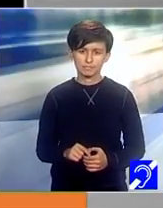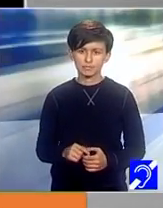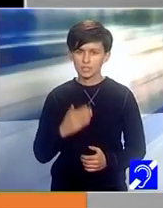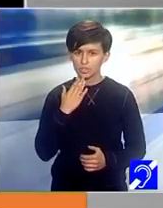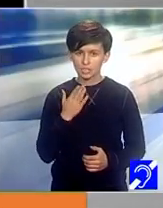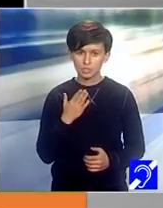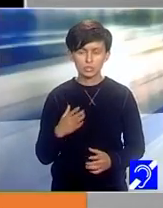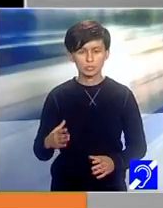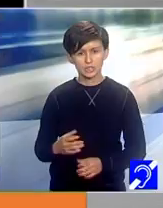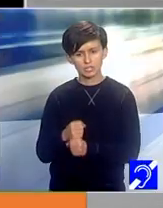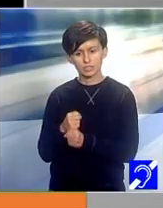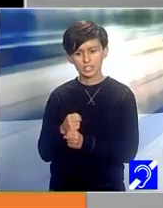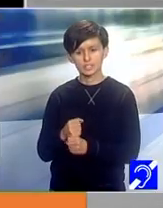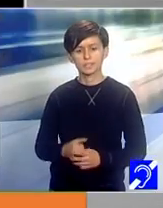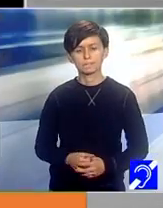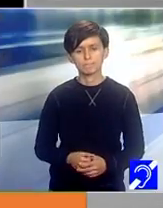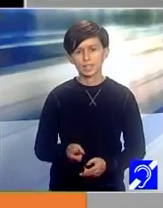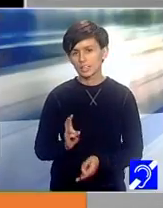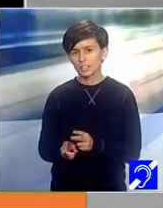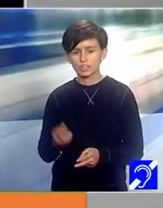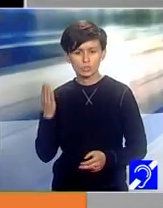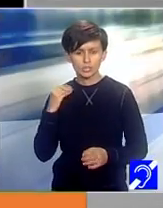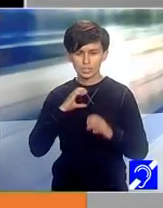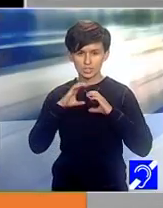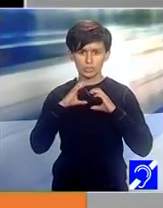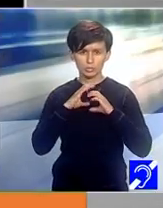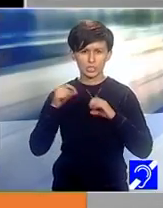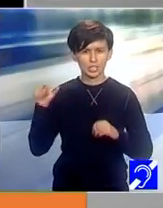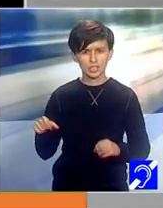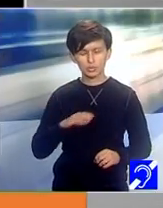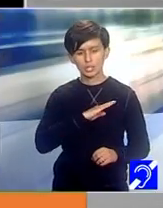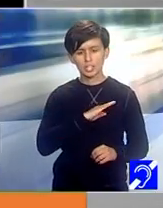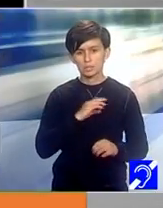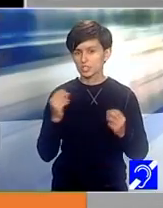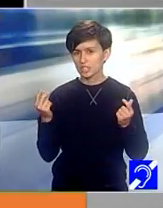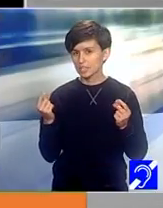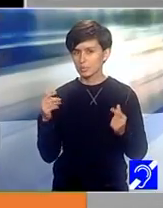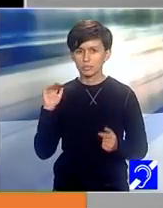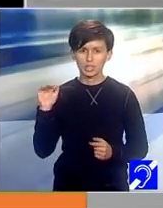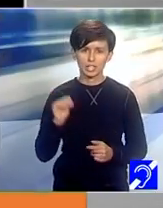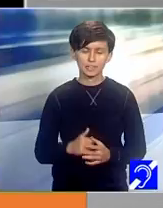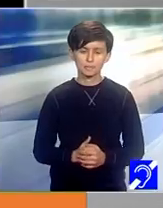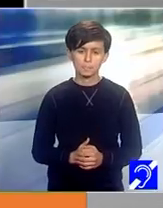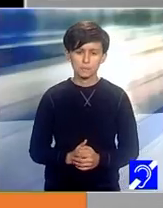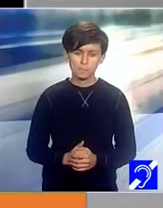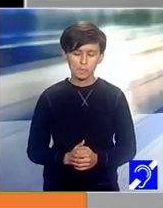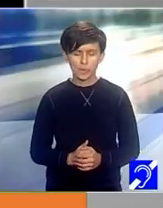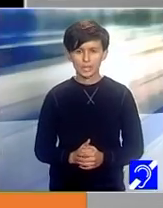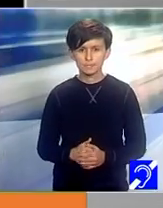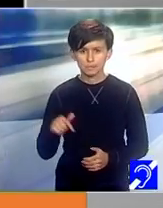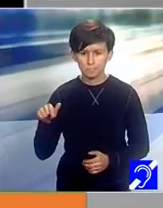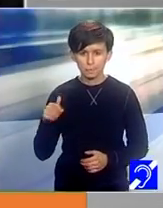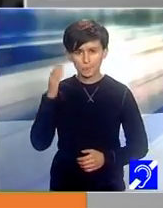fundației. Cum a fost comunicarea cu meșterii populari? Au învățat de